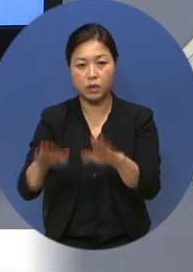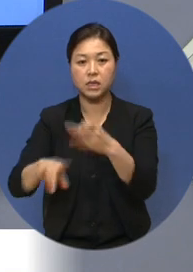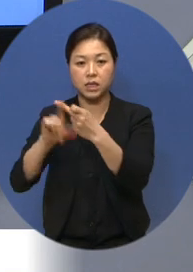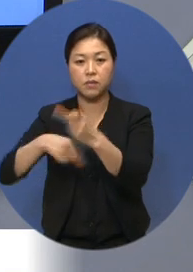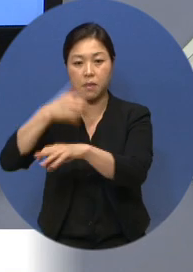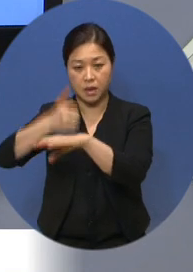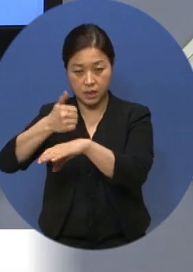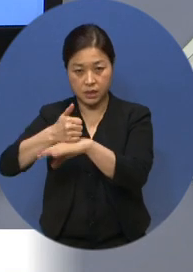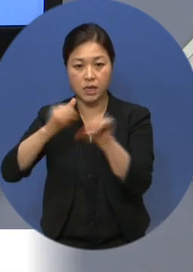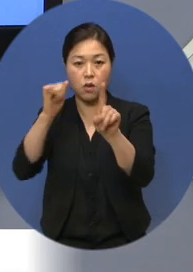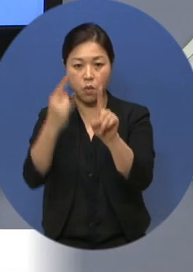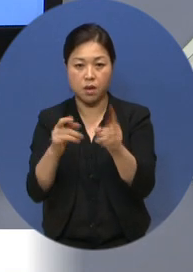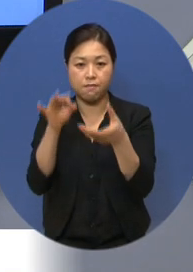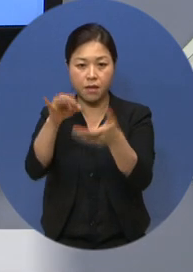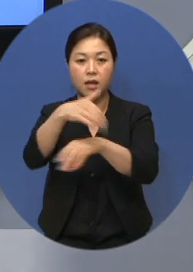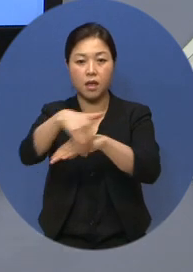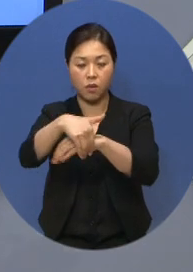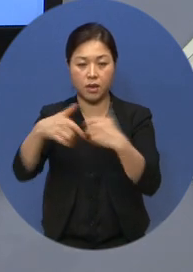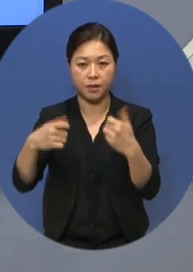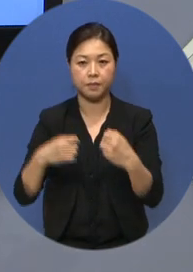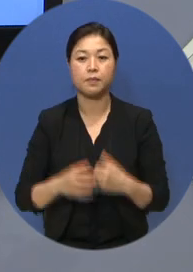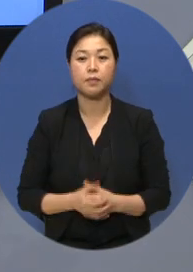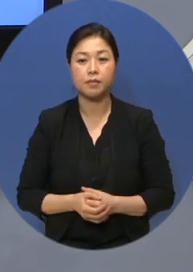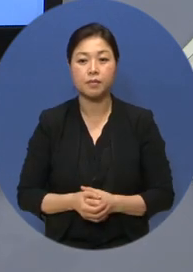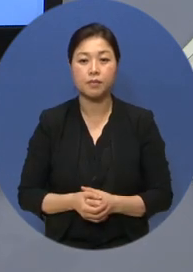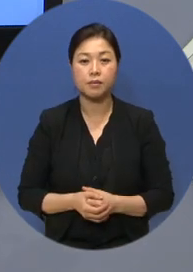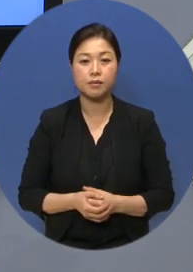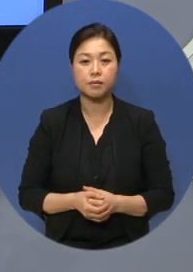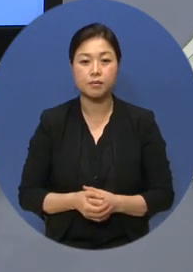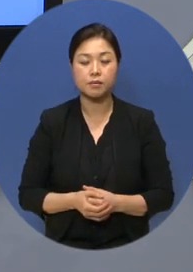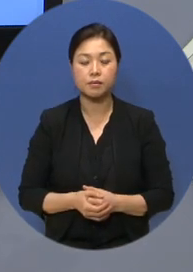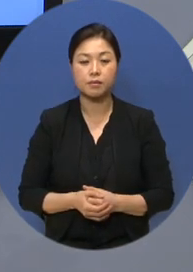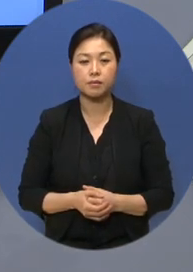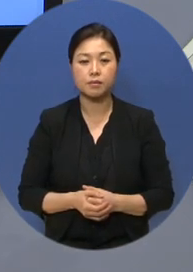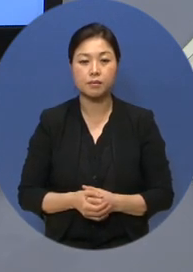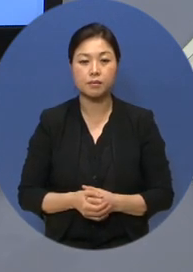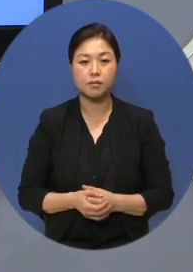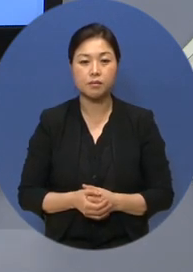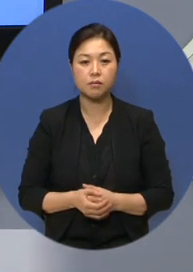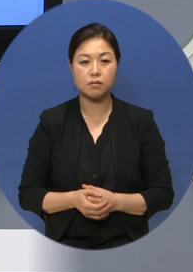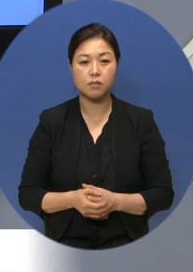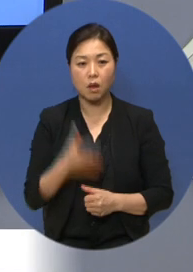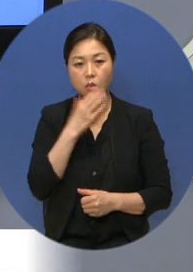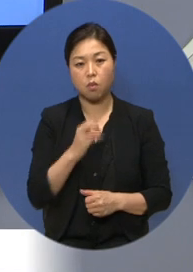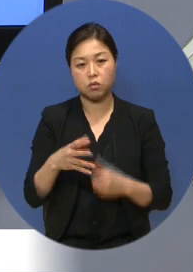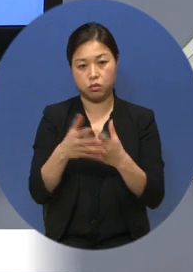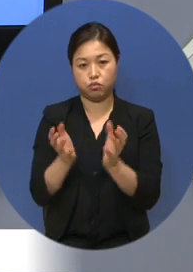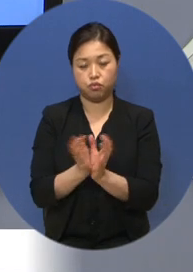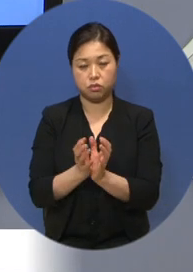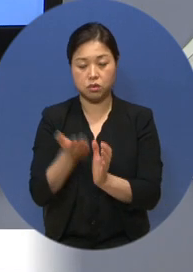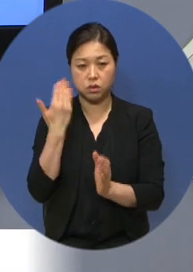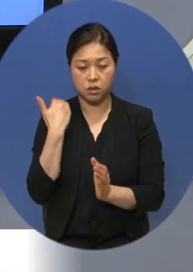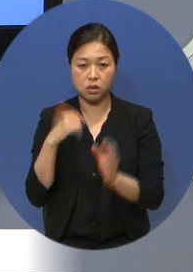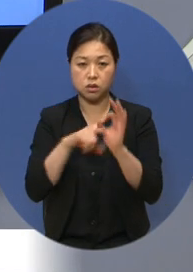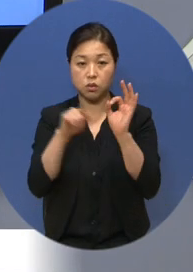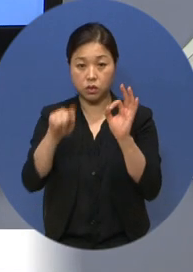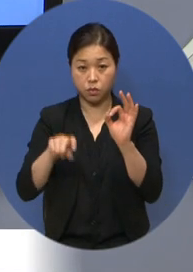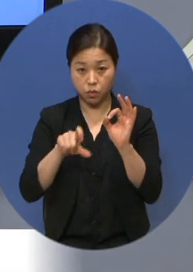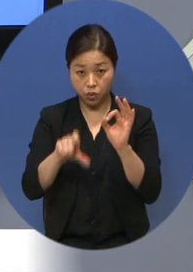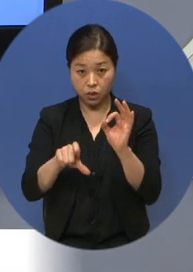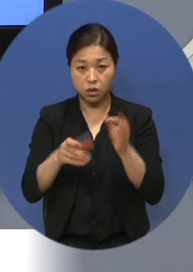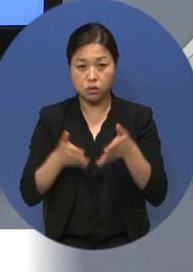1회에 지급될 계획입니다 다음 소식입니다 보건복지부는 지난 15일부터